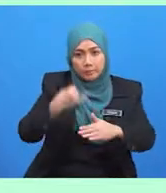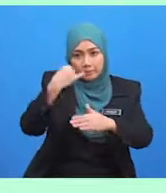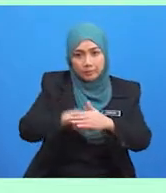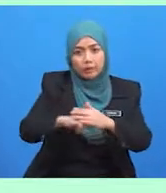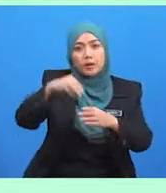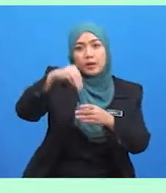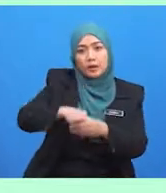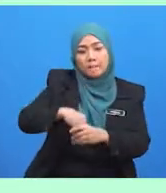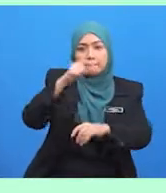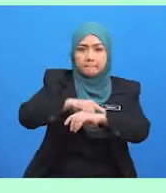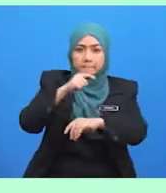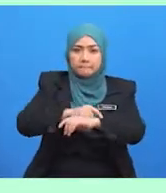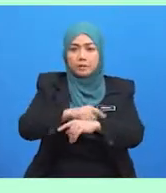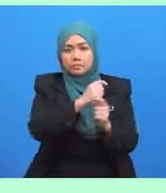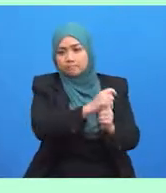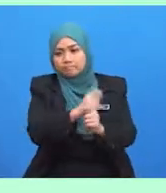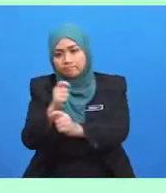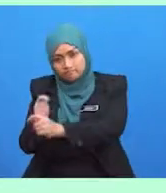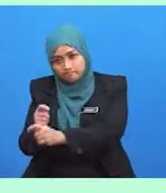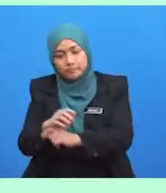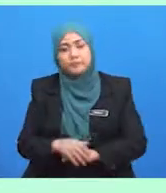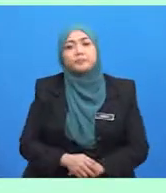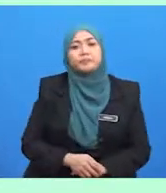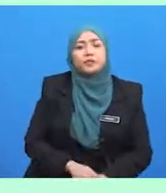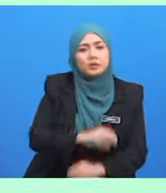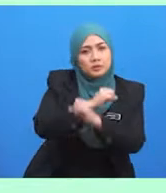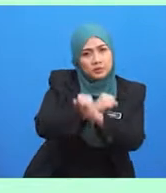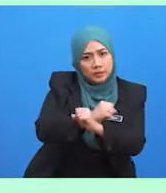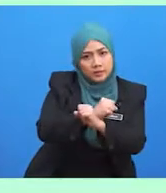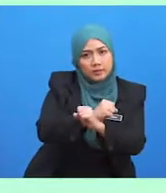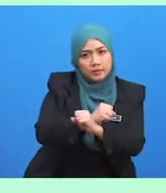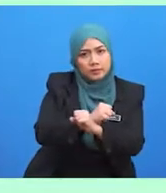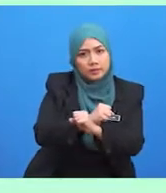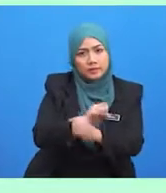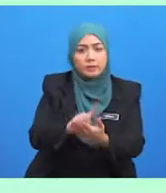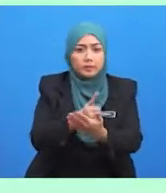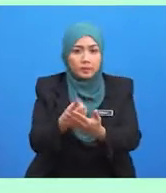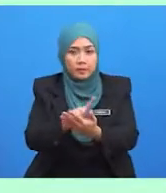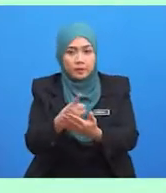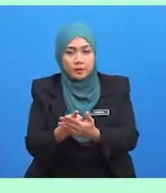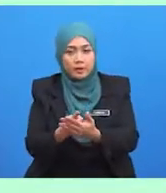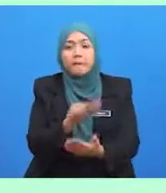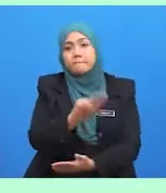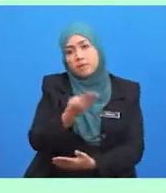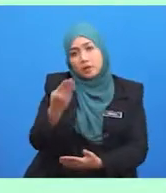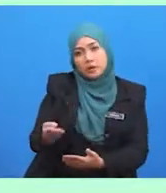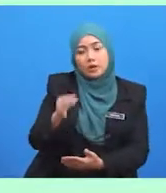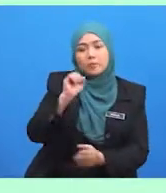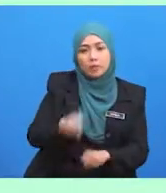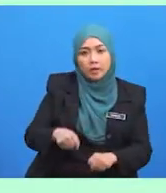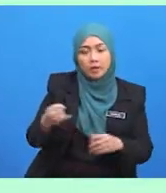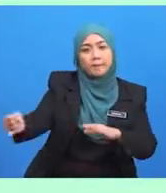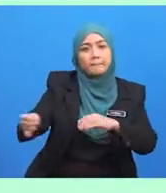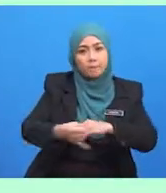tertentu. Ia merupakan sekatan perdagangan terhadap jumlah barang yang boleh diimport